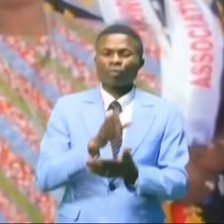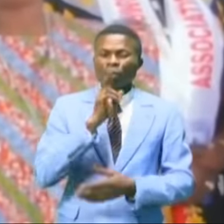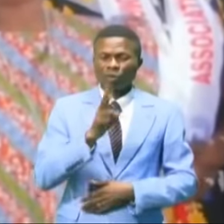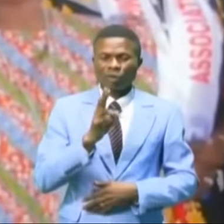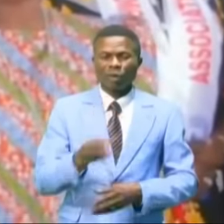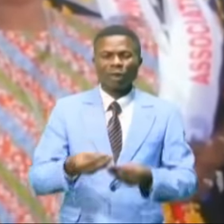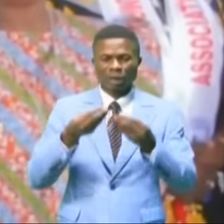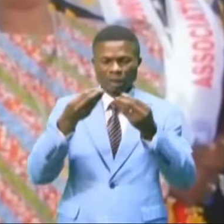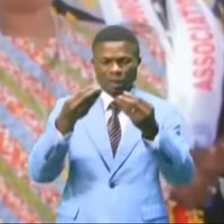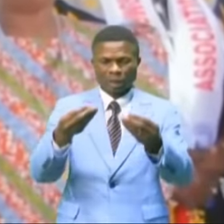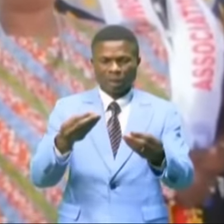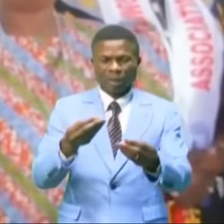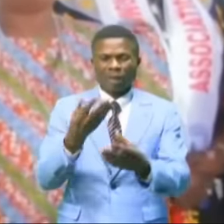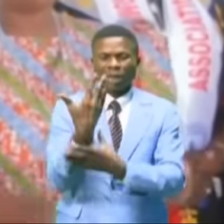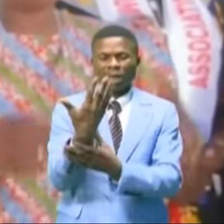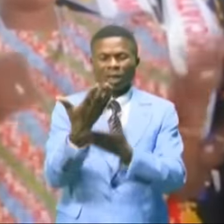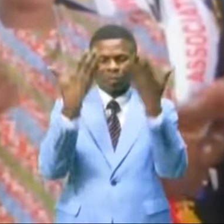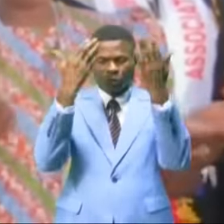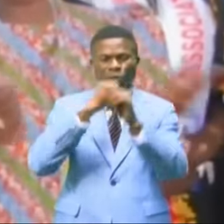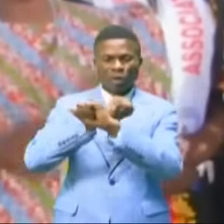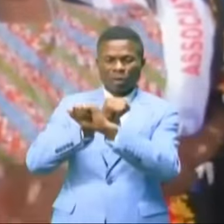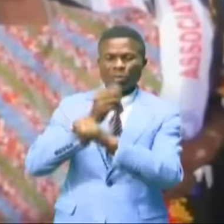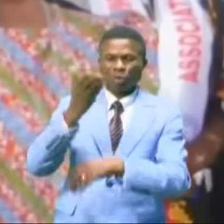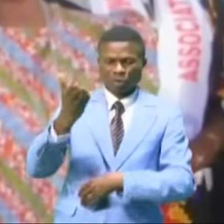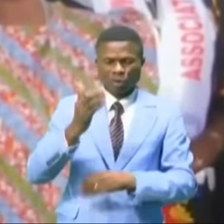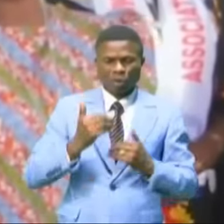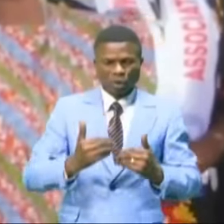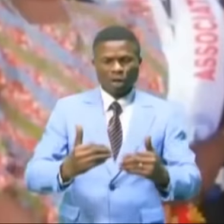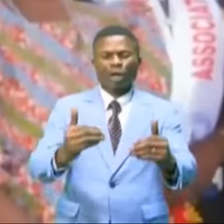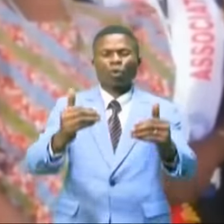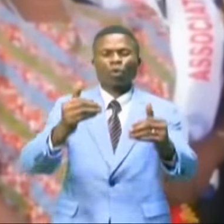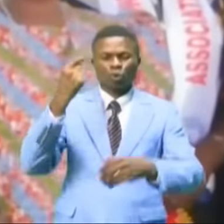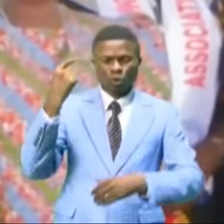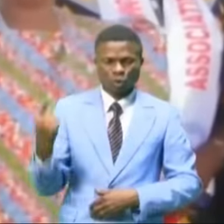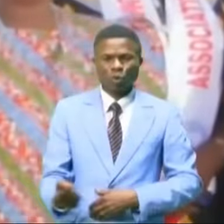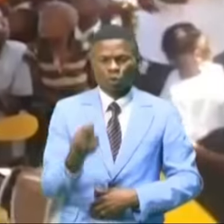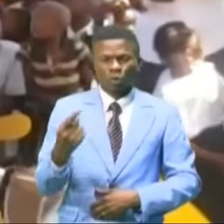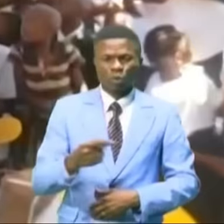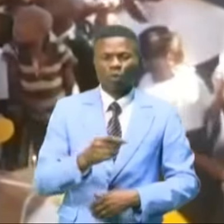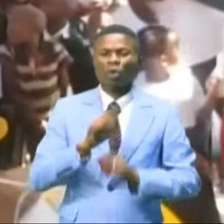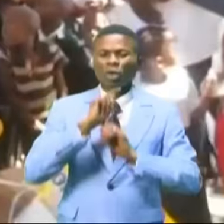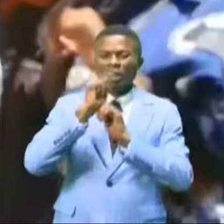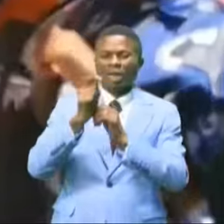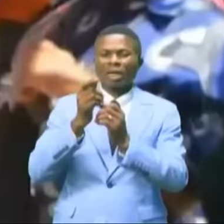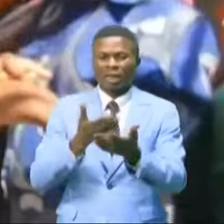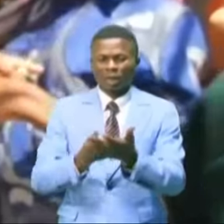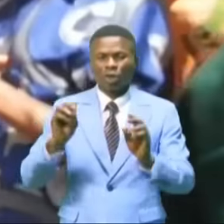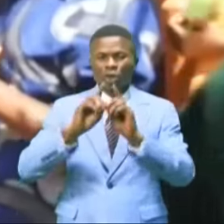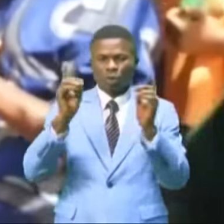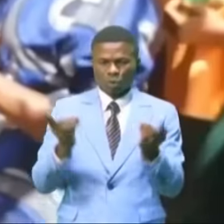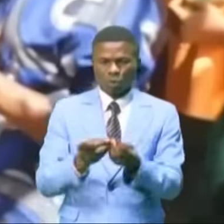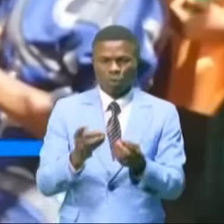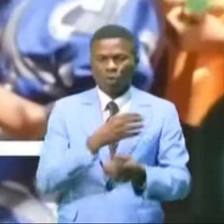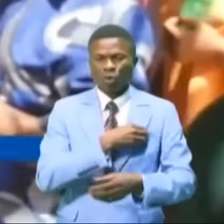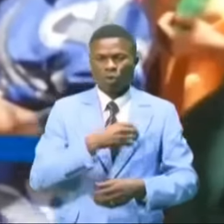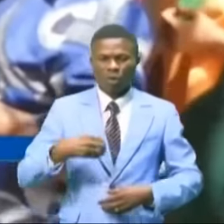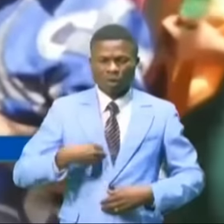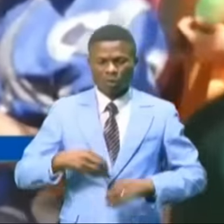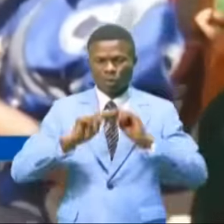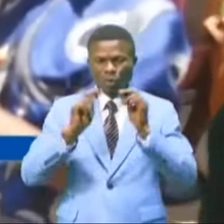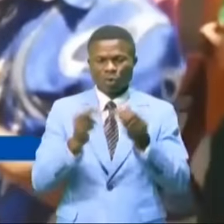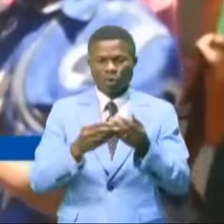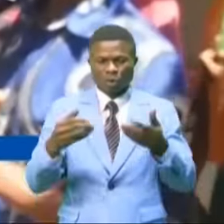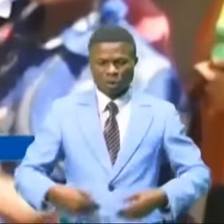remettons aussi entre les mains de Dieu pour qu'elles puissent aller de l'avant dans ses affaires. La délégation Femmes et Promotion